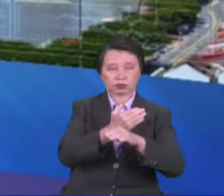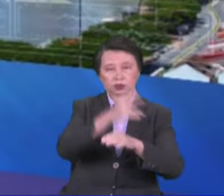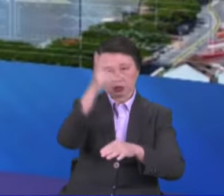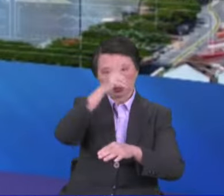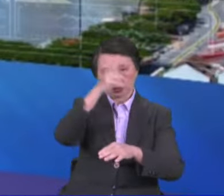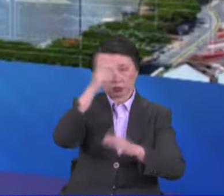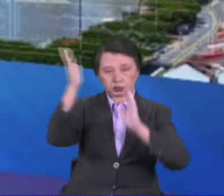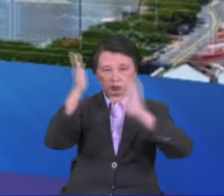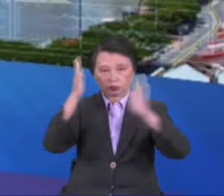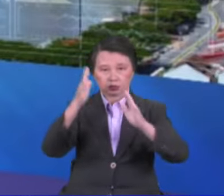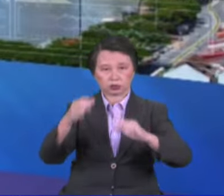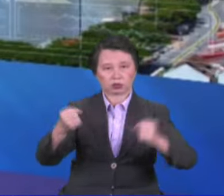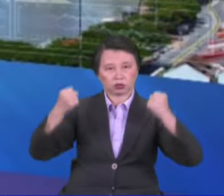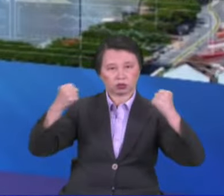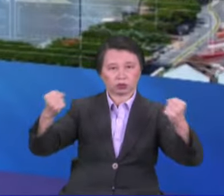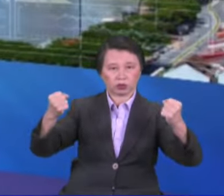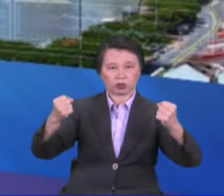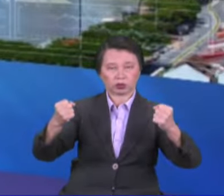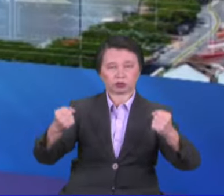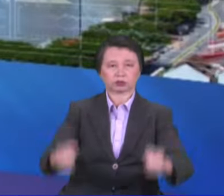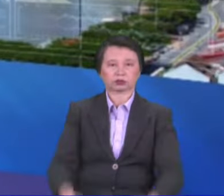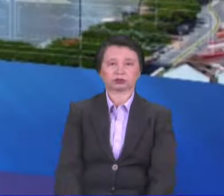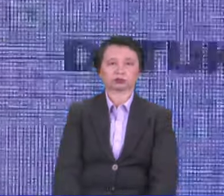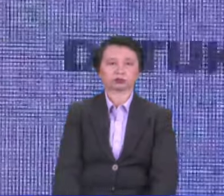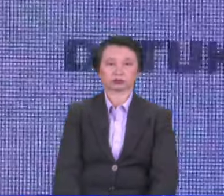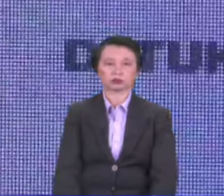kerajaan persekutuan yang stabil dan kukuh.